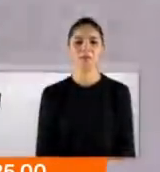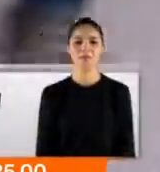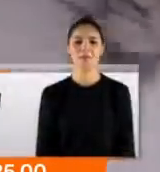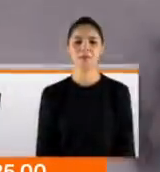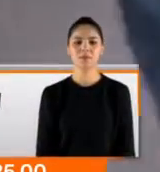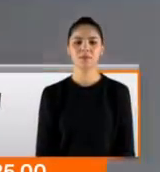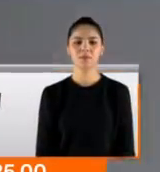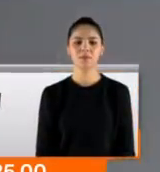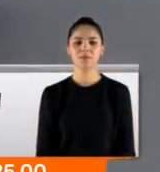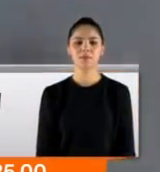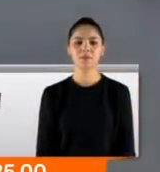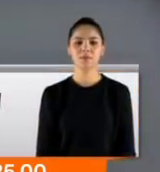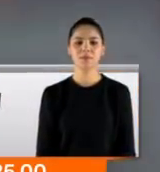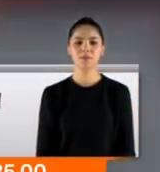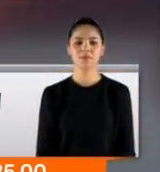Kaptanım!